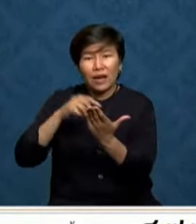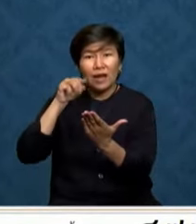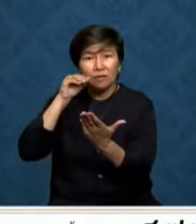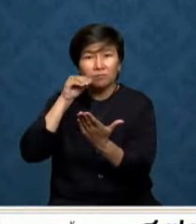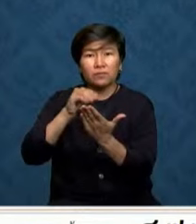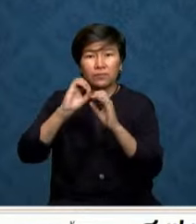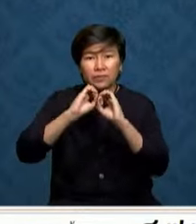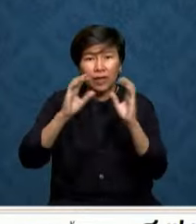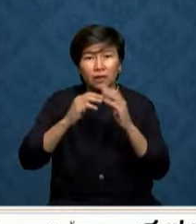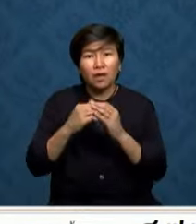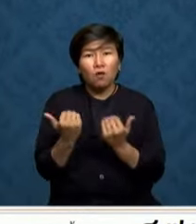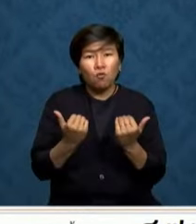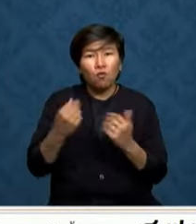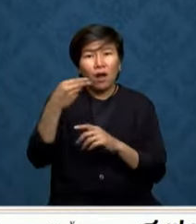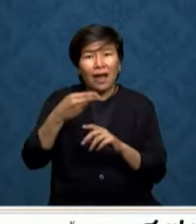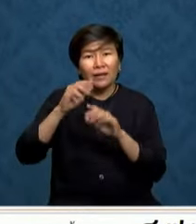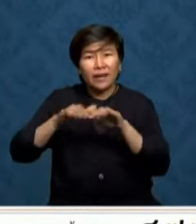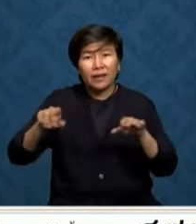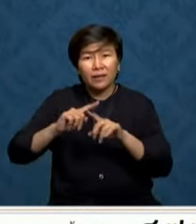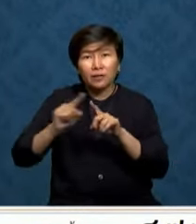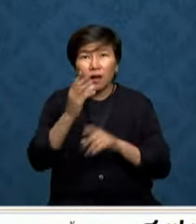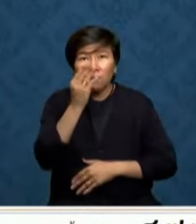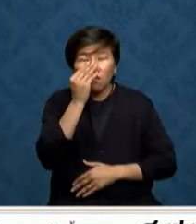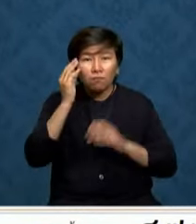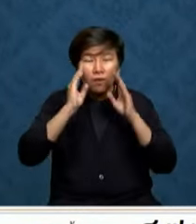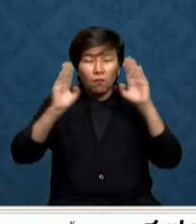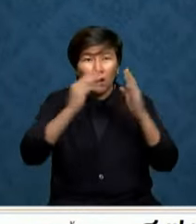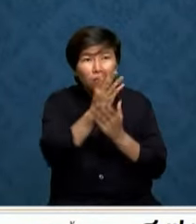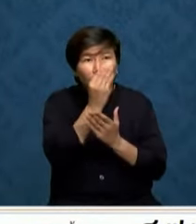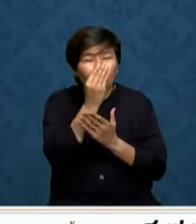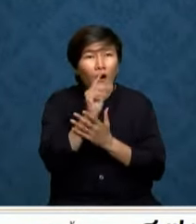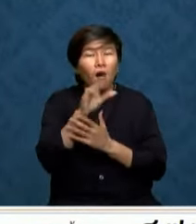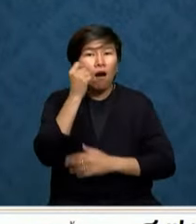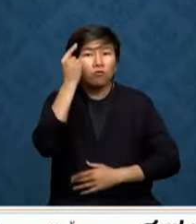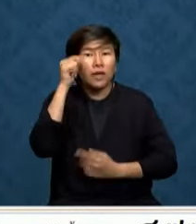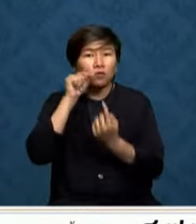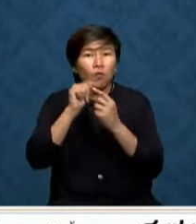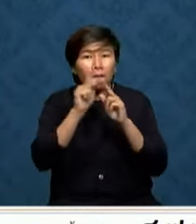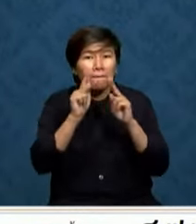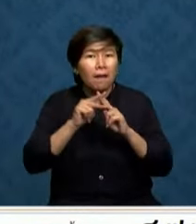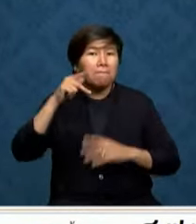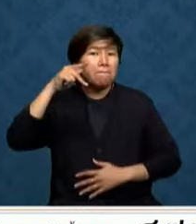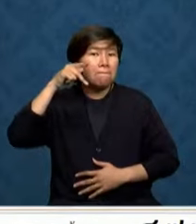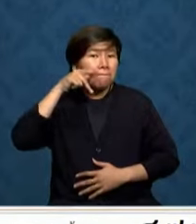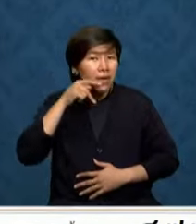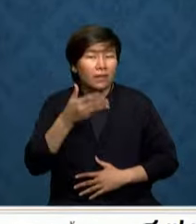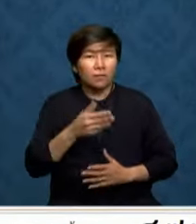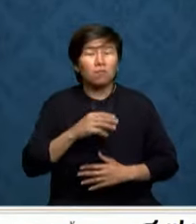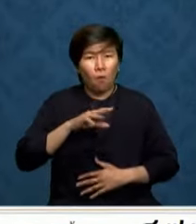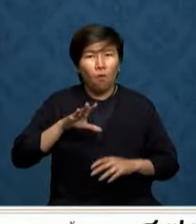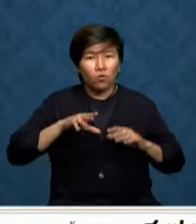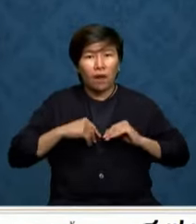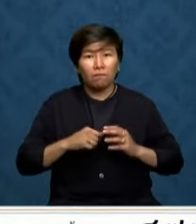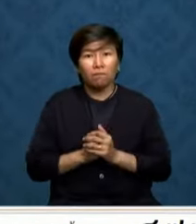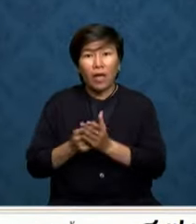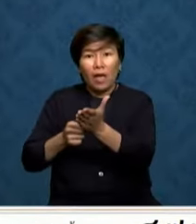หลานของเราได้เรียนรู้เรื่องเพศศึกษาเป็นเป็นที่เข้าใจอันนี้ผมเห็นด้วยแต่ผมไม่เห็นด้วยที่เราจะมา